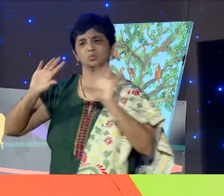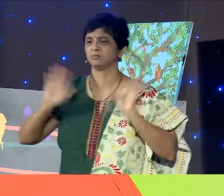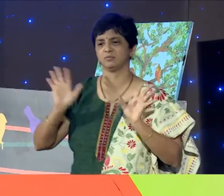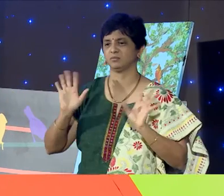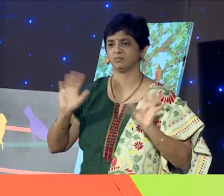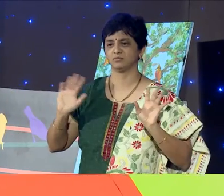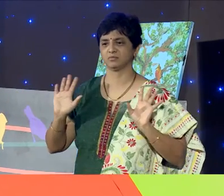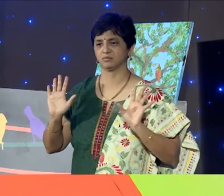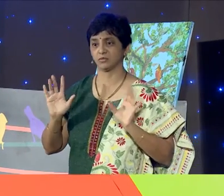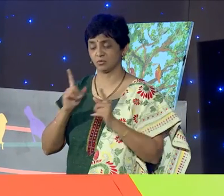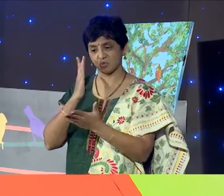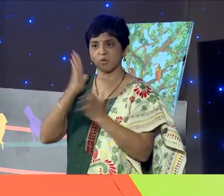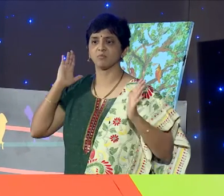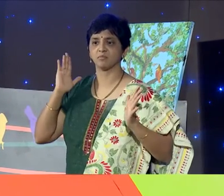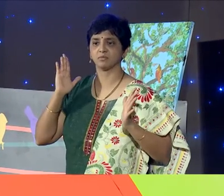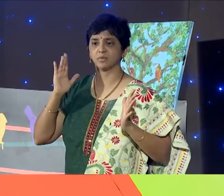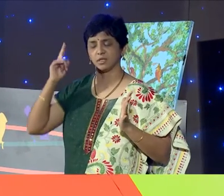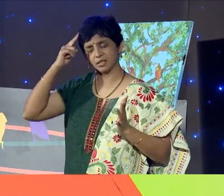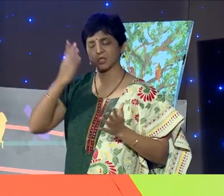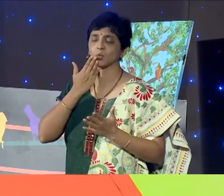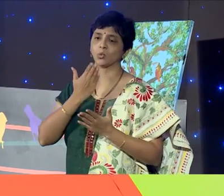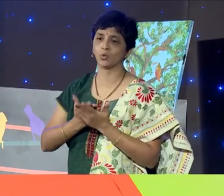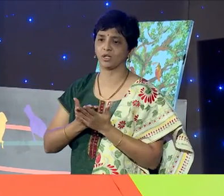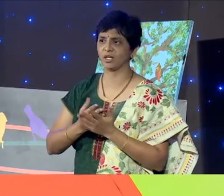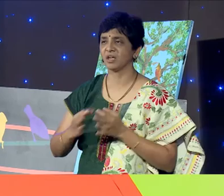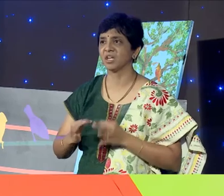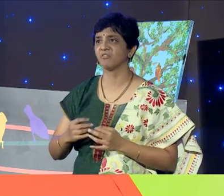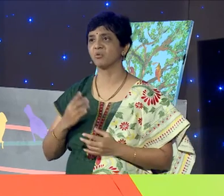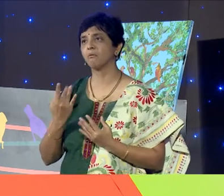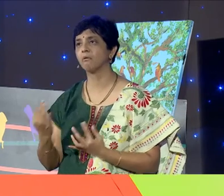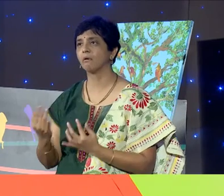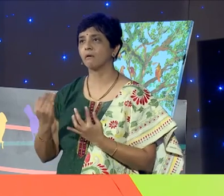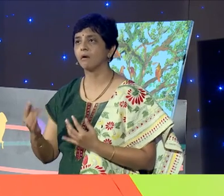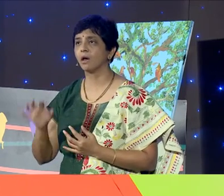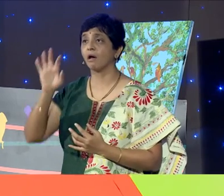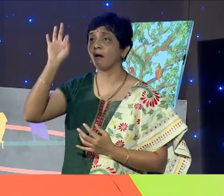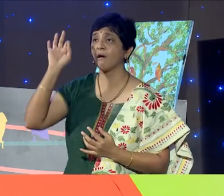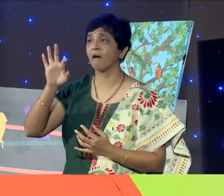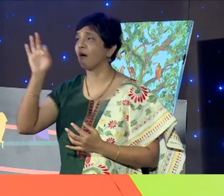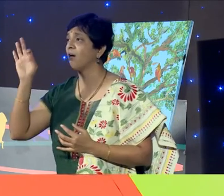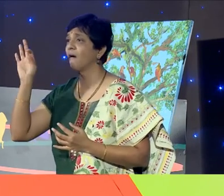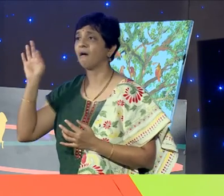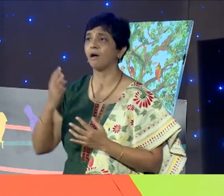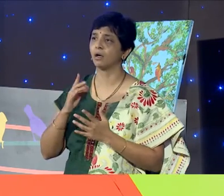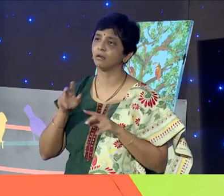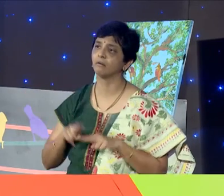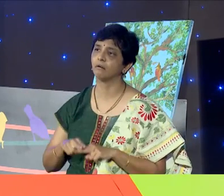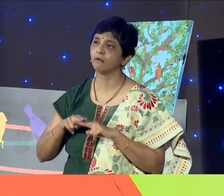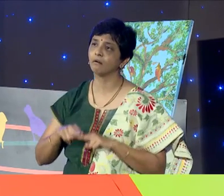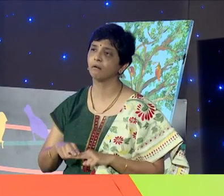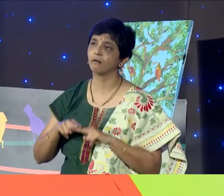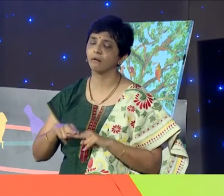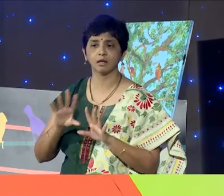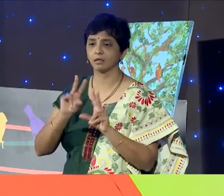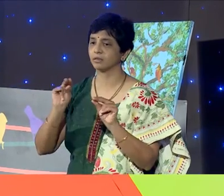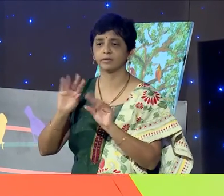में, जो राह देखते बैठे रहते हैं, अपॉर्चुनिटी की राह देखते हुए, कुछ तक की कुछ संधि की राह देखते हुए जब हम बैठे रहते हैं, उन लोगों के लिए